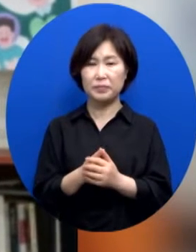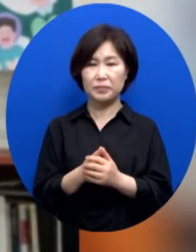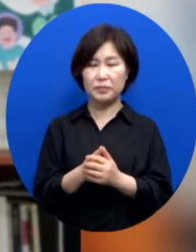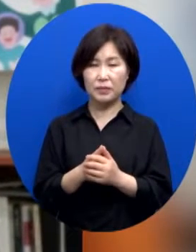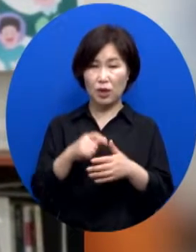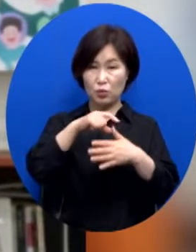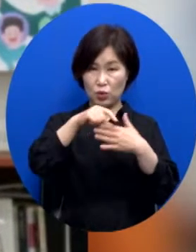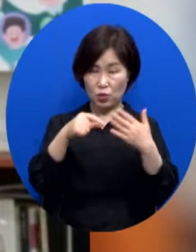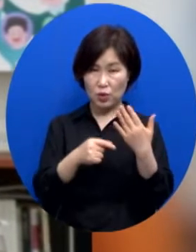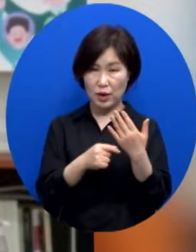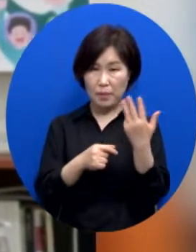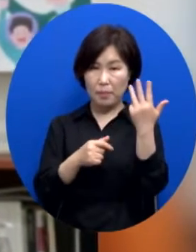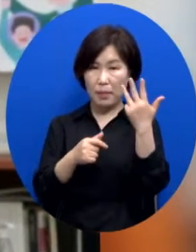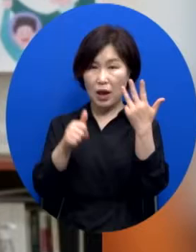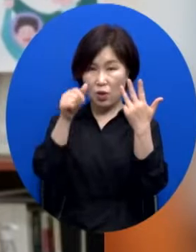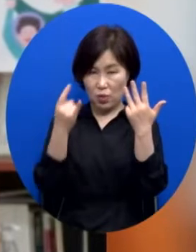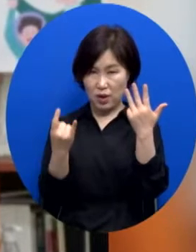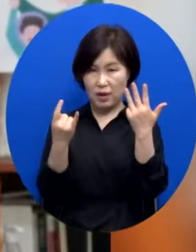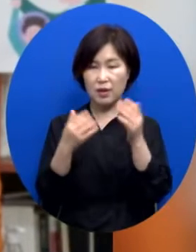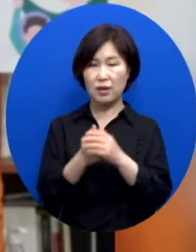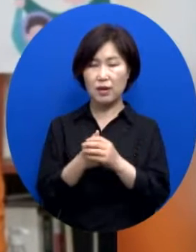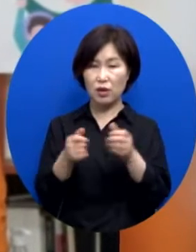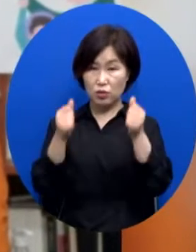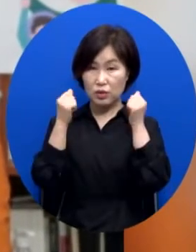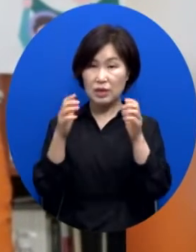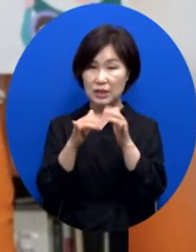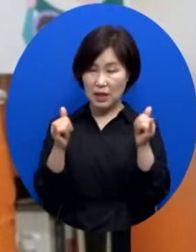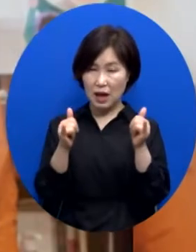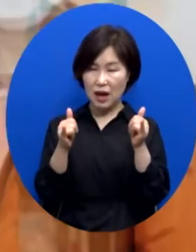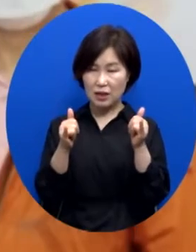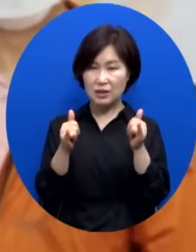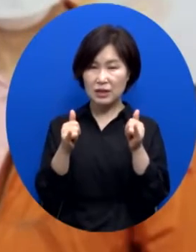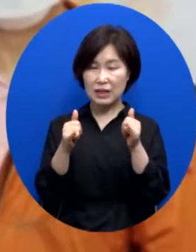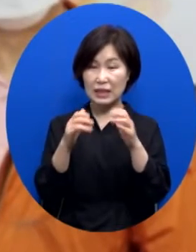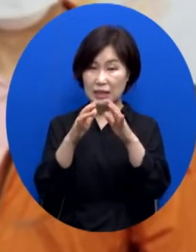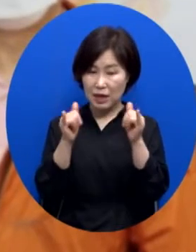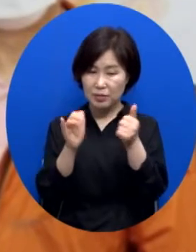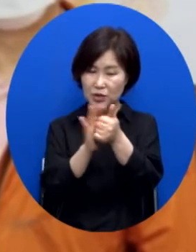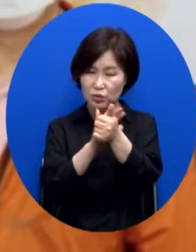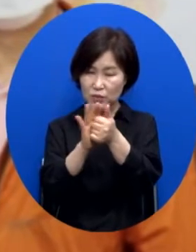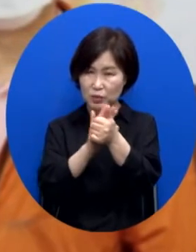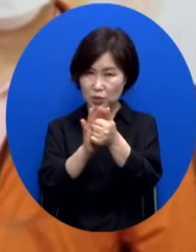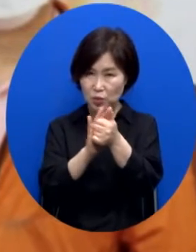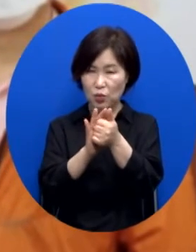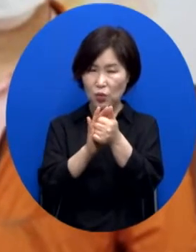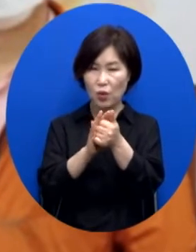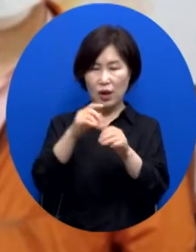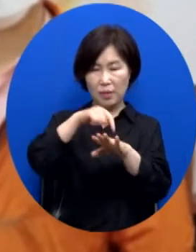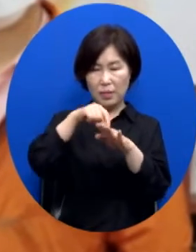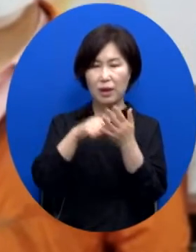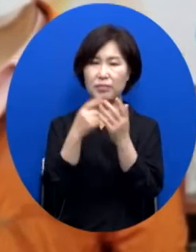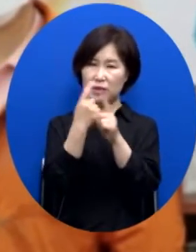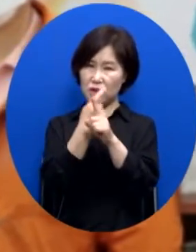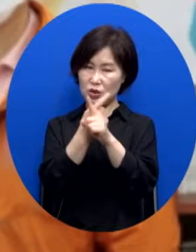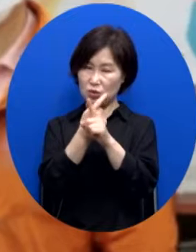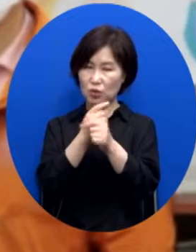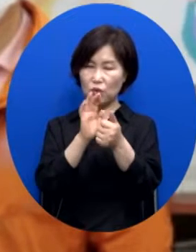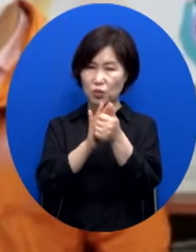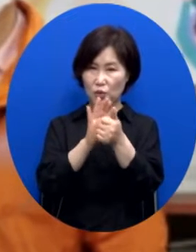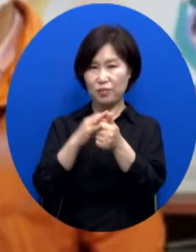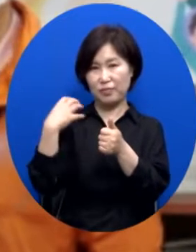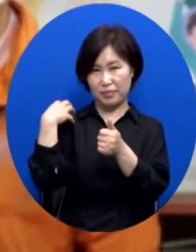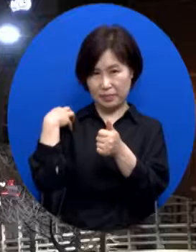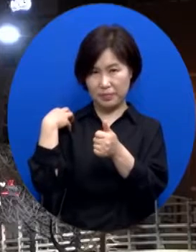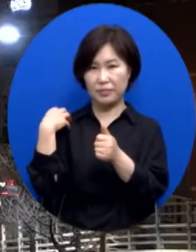프로그램은 총 8회로 진행하며 수료자들은 신규 도너 패밀리를 위로하고 심리적인 치유에 도움을 주는 역할을 할